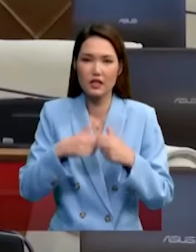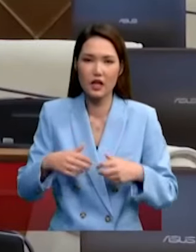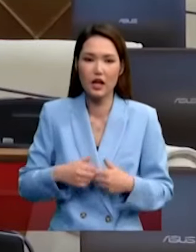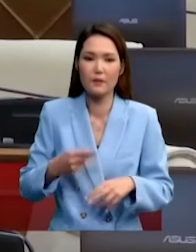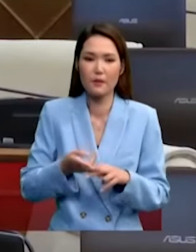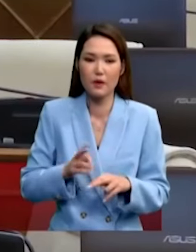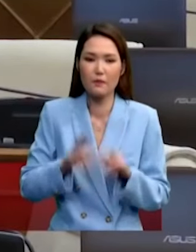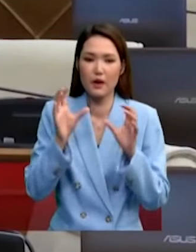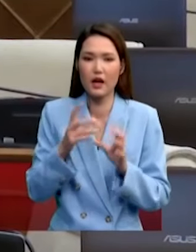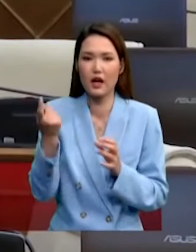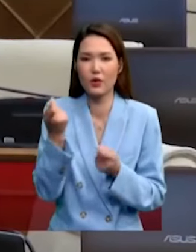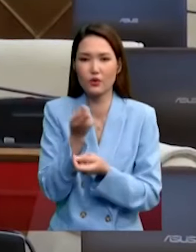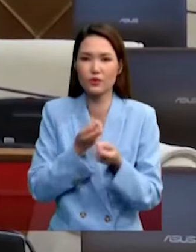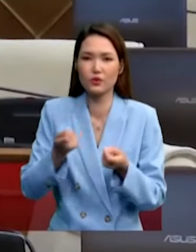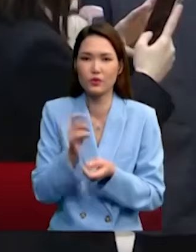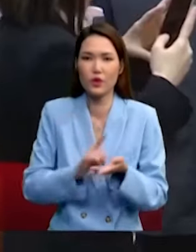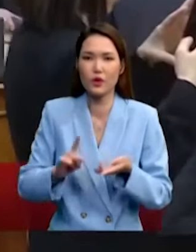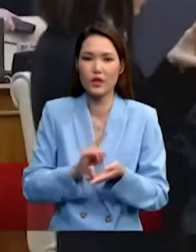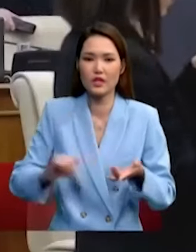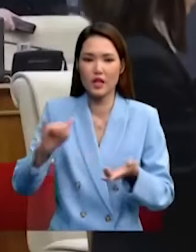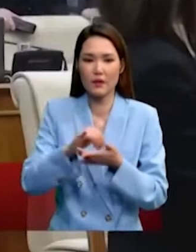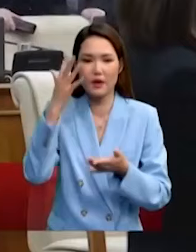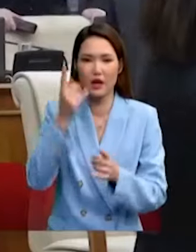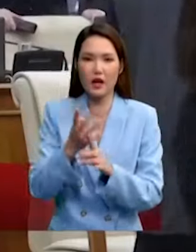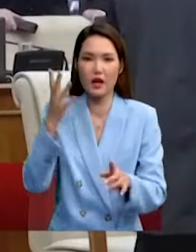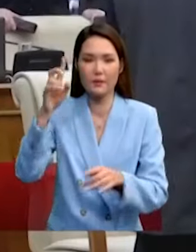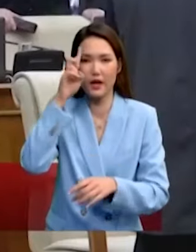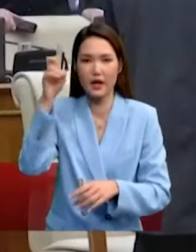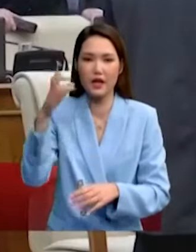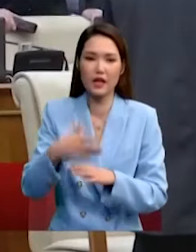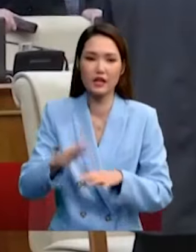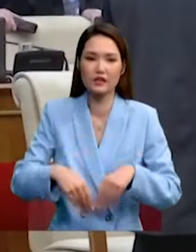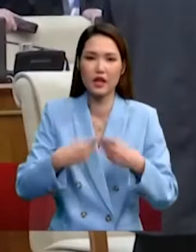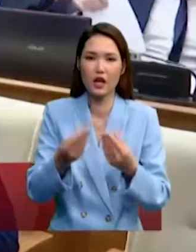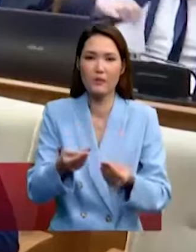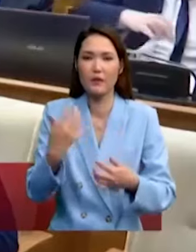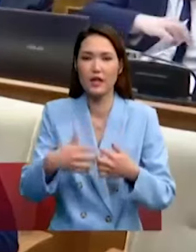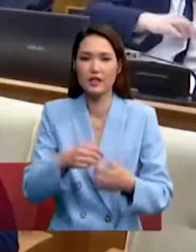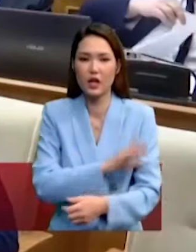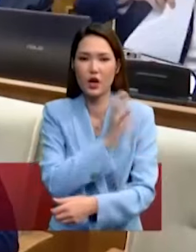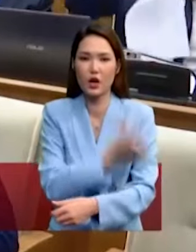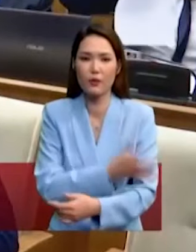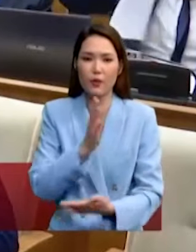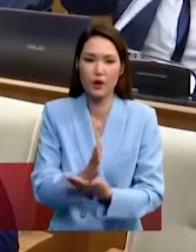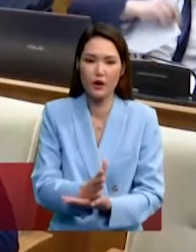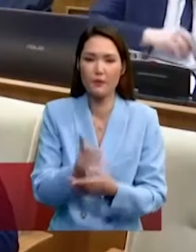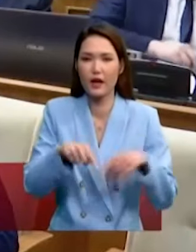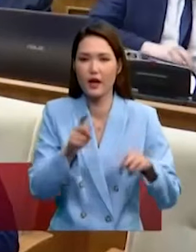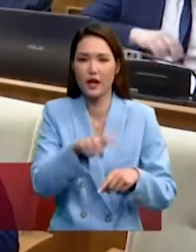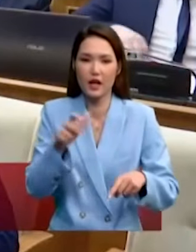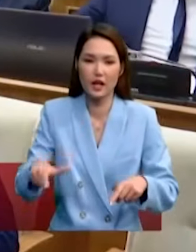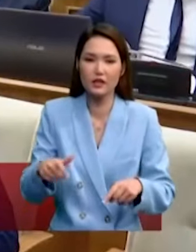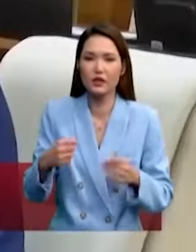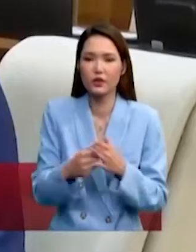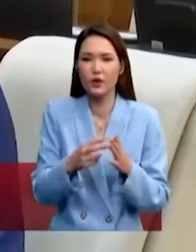Осылайша заңға бірқатар өзгеріс енгізбекші. Алдымен елімізде несие беру стандарттары күшейтіледі. Енді кей азаматтар жалақы